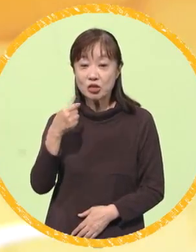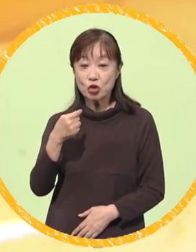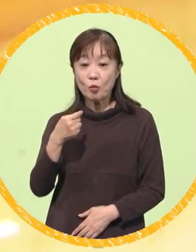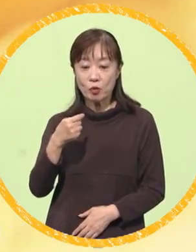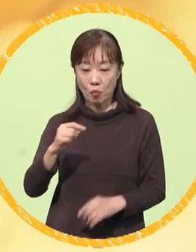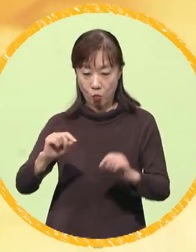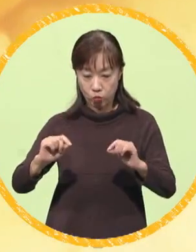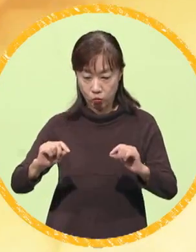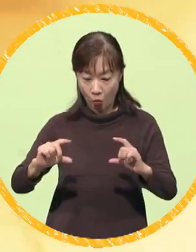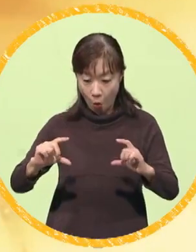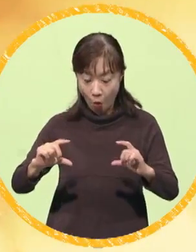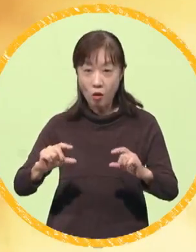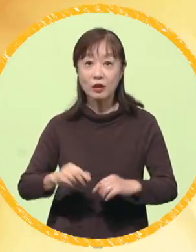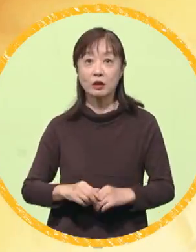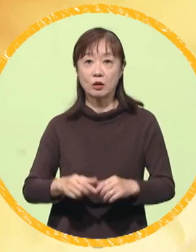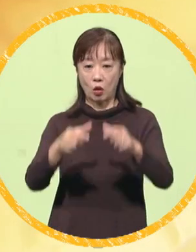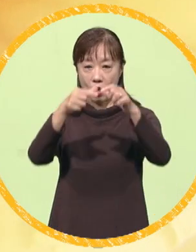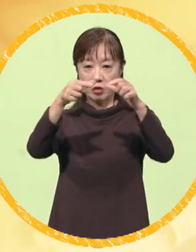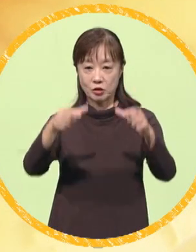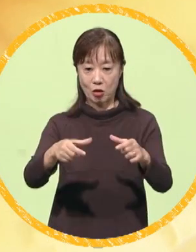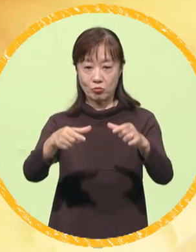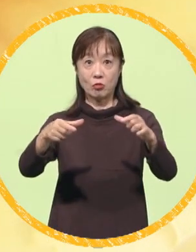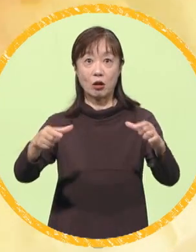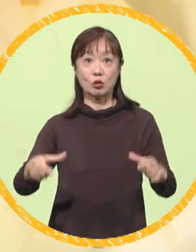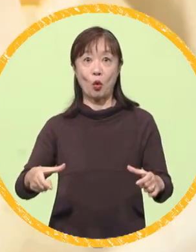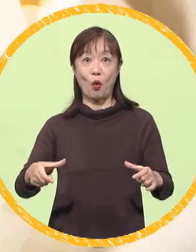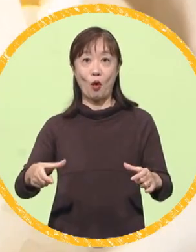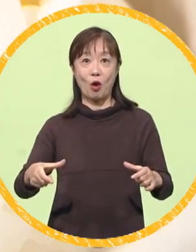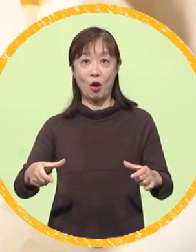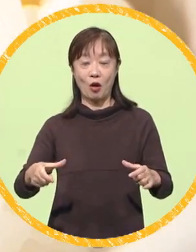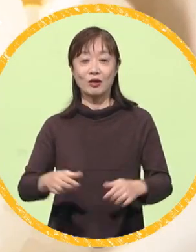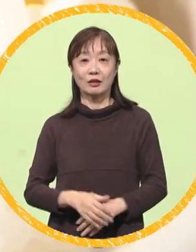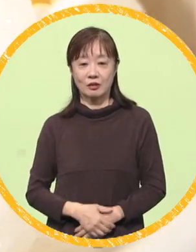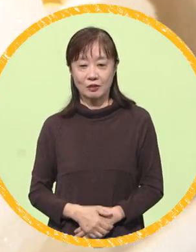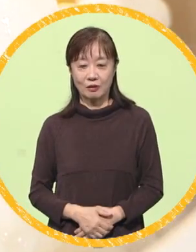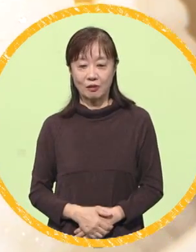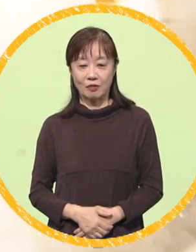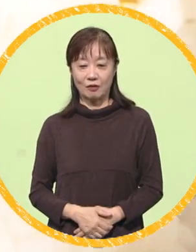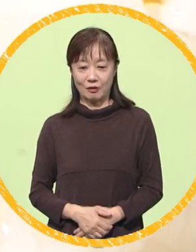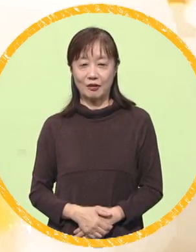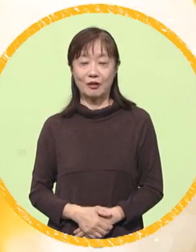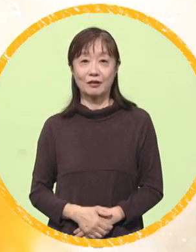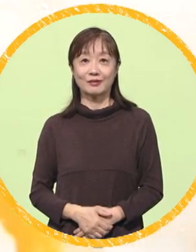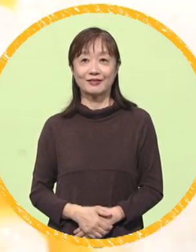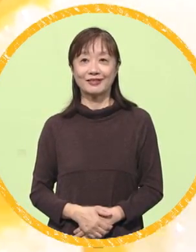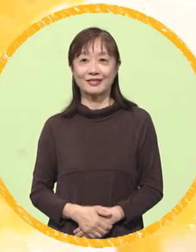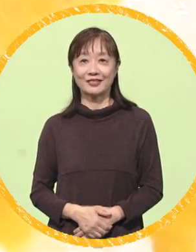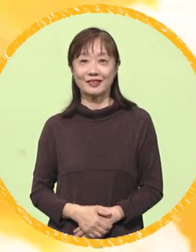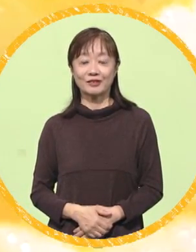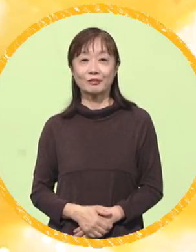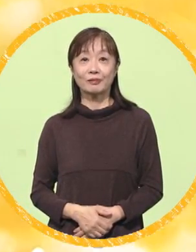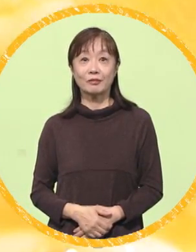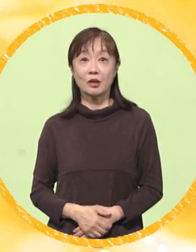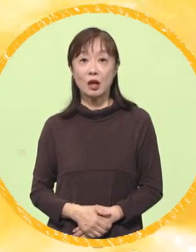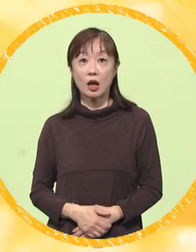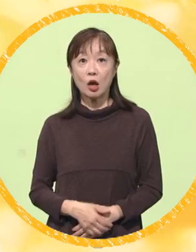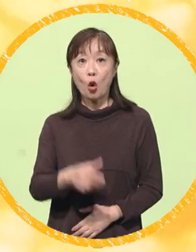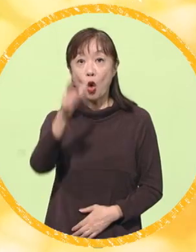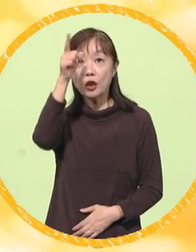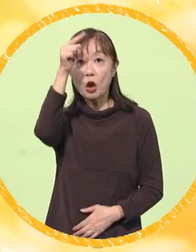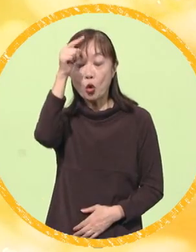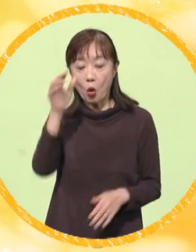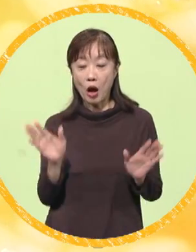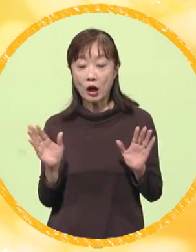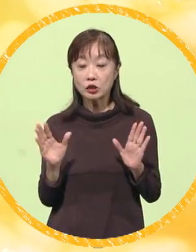くってさ、 三段層みたいになってるんですよ ね。あんな盛り上がり見たことないですよね。ひよこの時から餌をあ